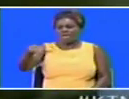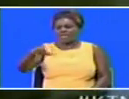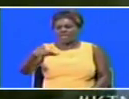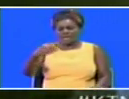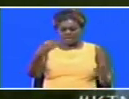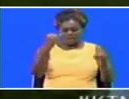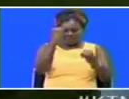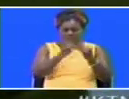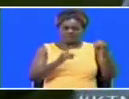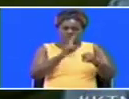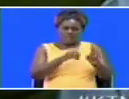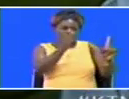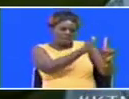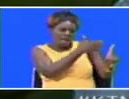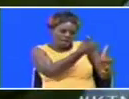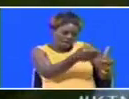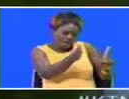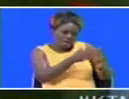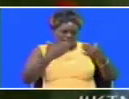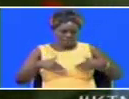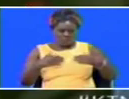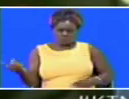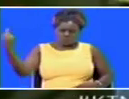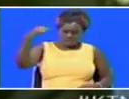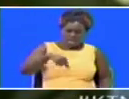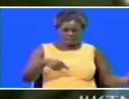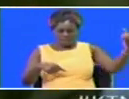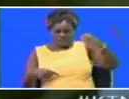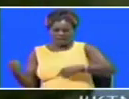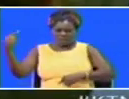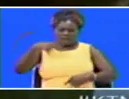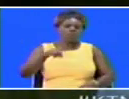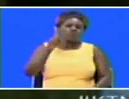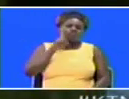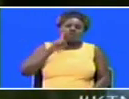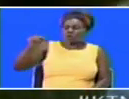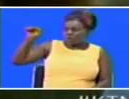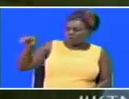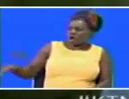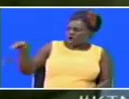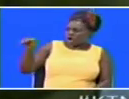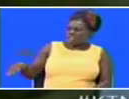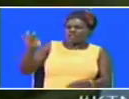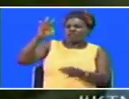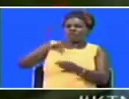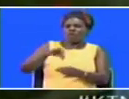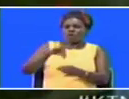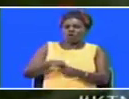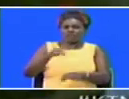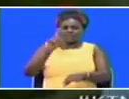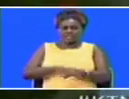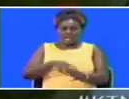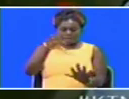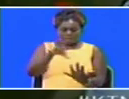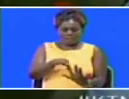wakizashi wapa kura kuj itza hiyo kesho asubu ili kuwe kuw Pia kura kwenye shugi hiyo ya